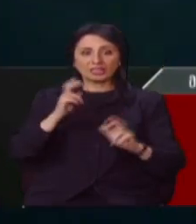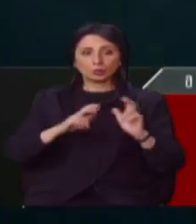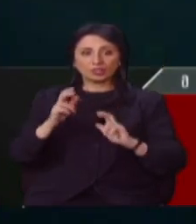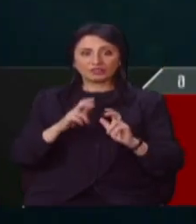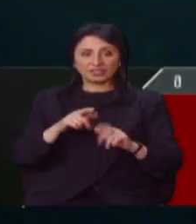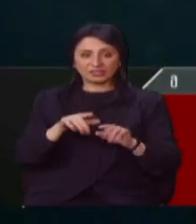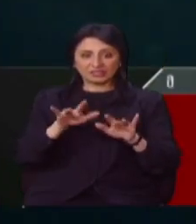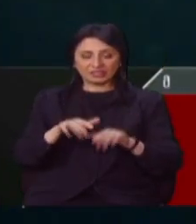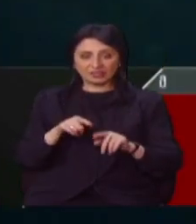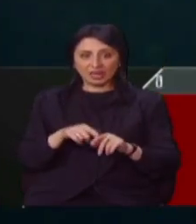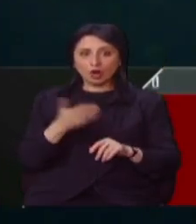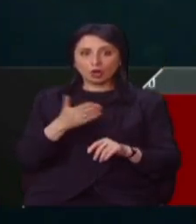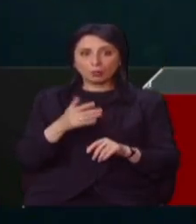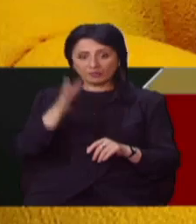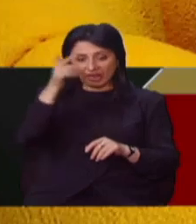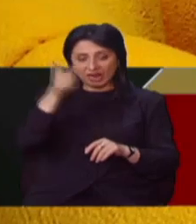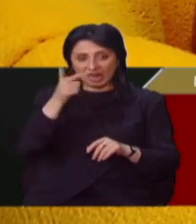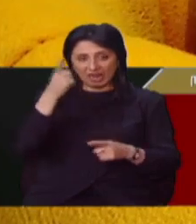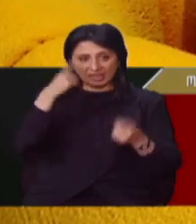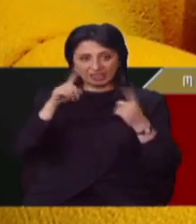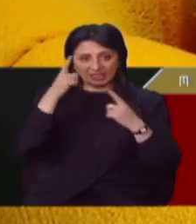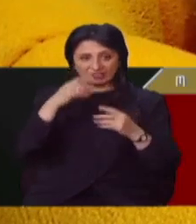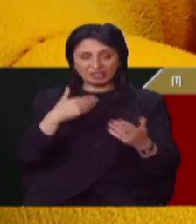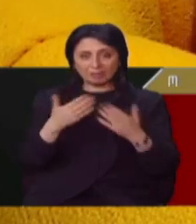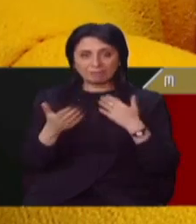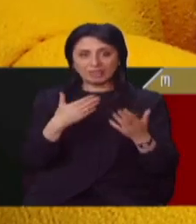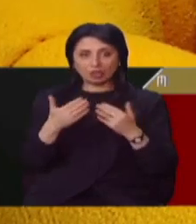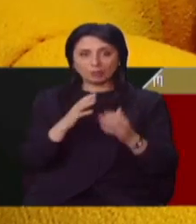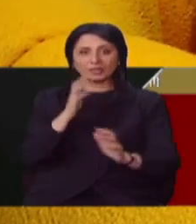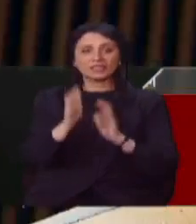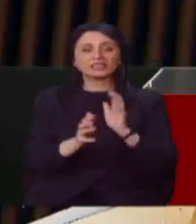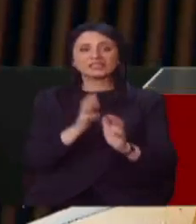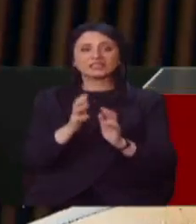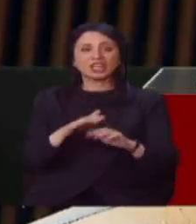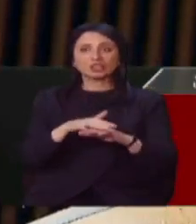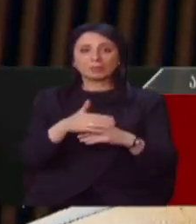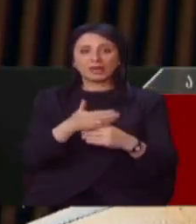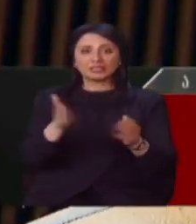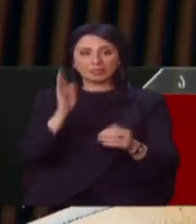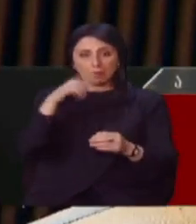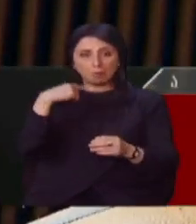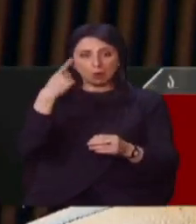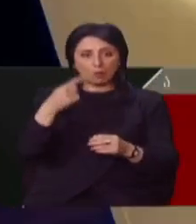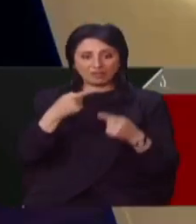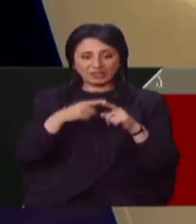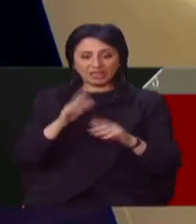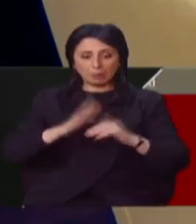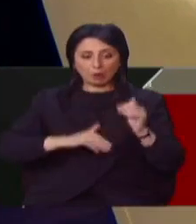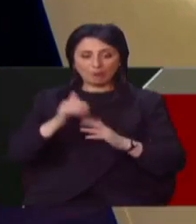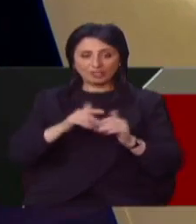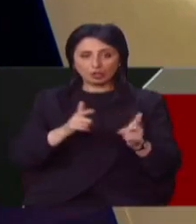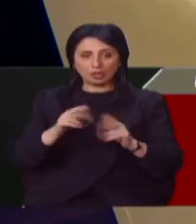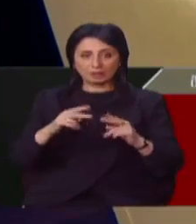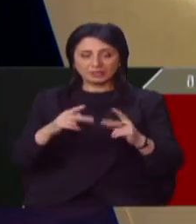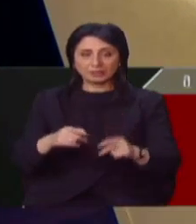უნივერსიტეტის ქილვილია, რომელიც განათლების ინოვაციური მიდგომებით საერთაშორისო ბაზრისთვის მომავლის ტექ პროფესიონალებს